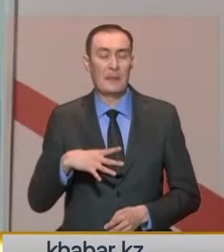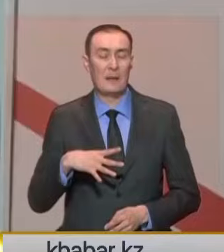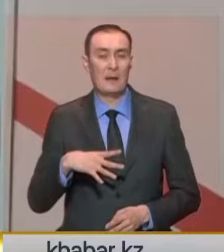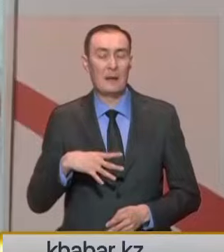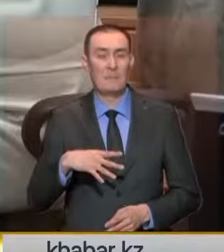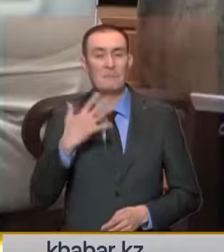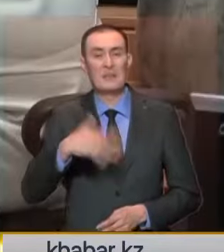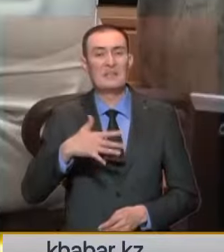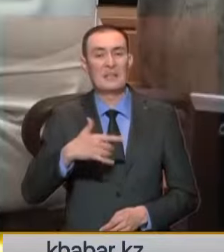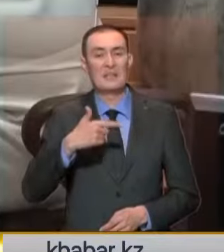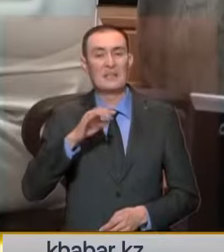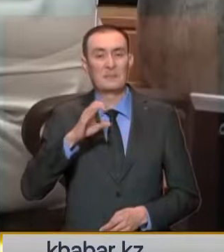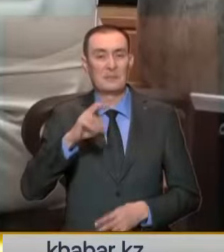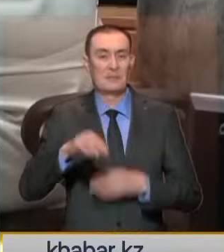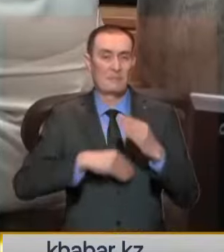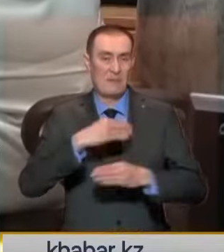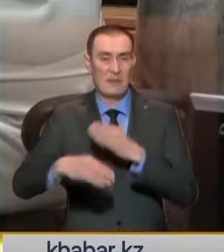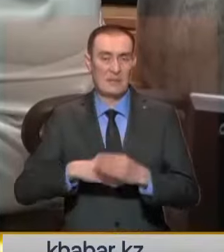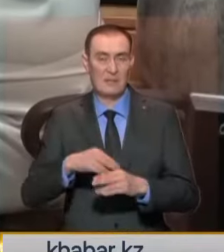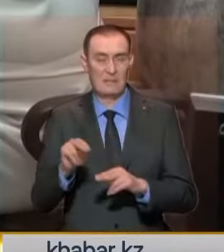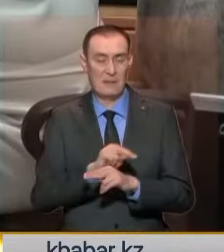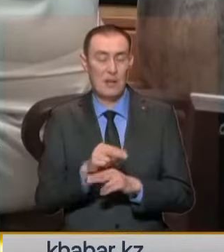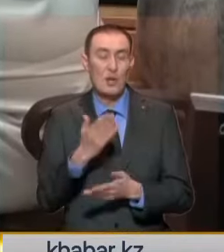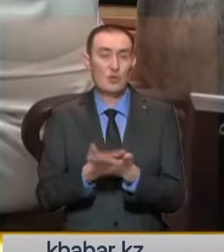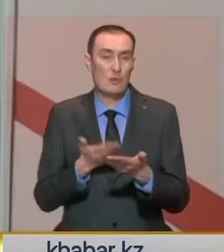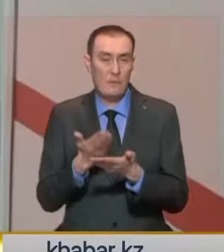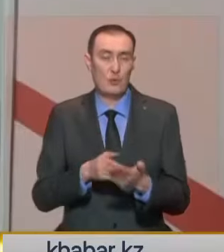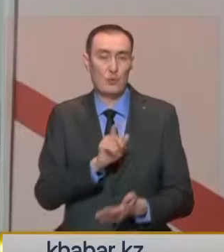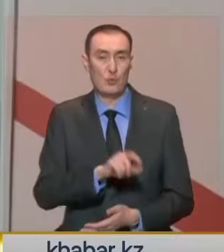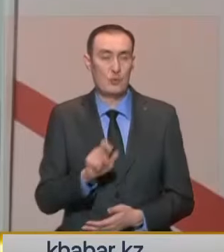наложено больше 50 повязок гипсовых. Советуем